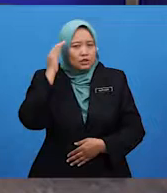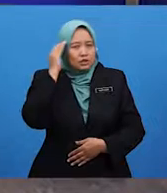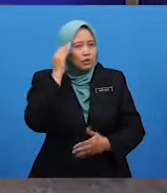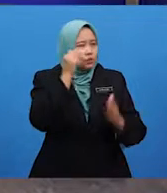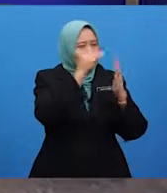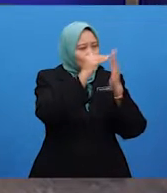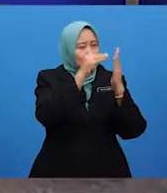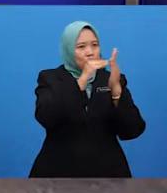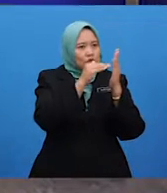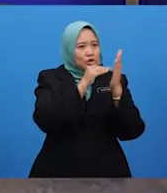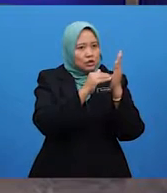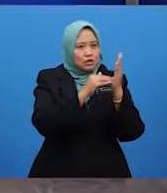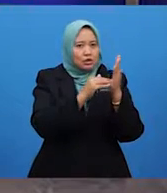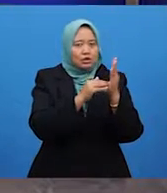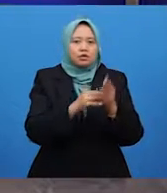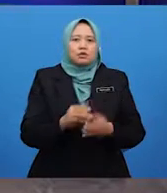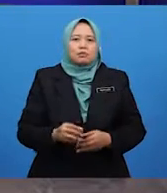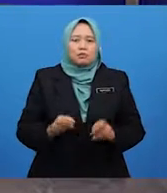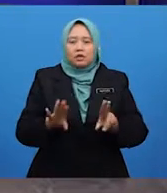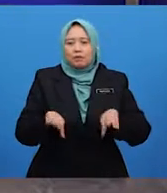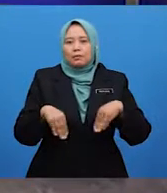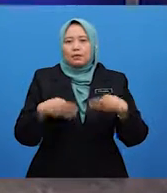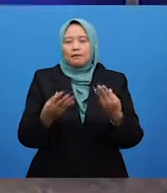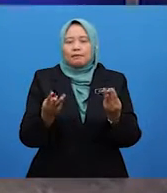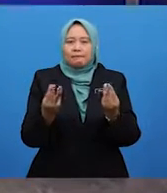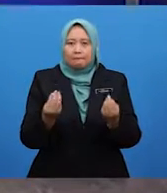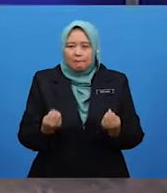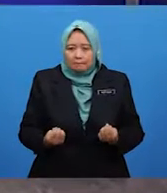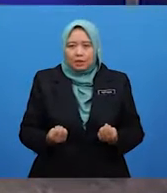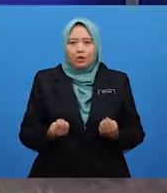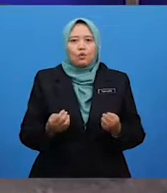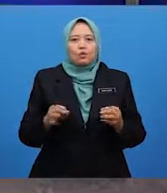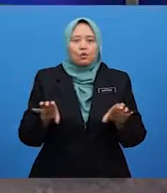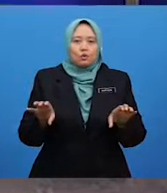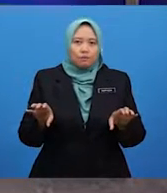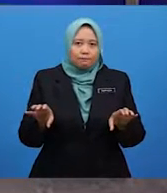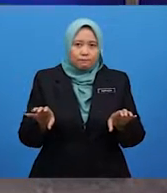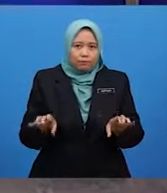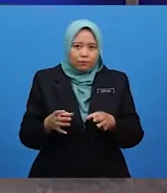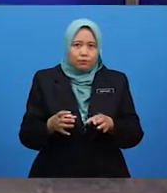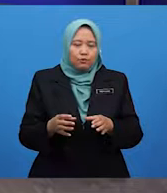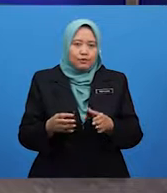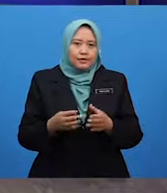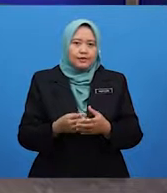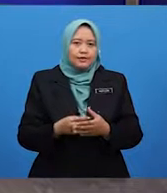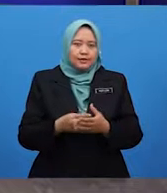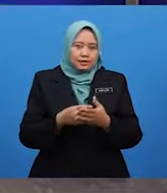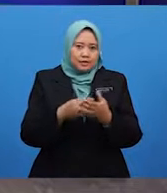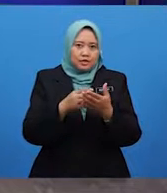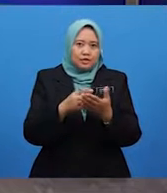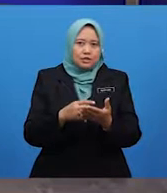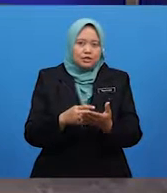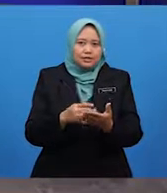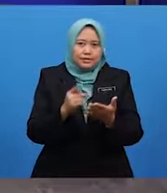saya nak tanya. Saya rasa pelajar-pelajar pun ada tertanya-tanya. Mengapa kita perlu dokumentasikan? Lagi sekali Cikgu Dons. Ya, sebenarnya pelajar-pelajar